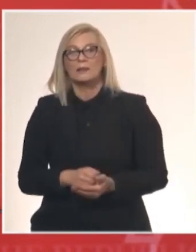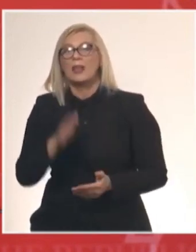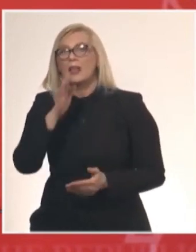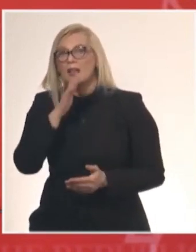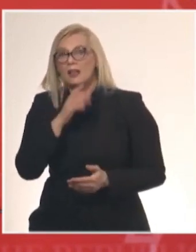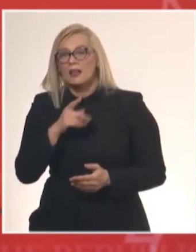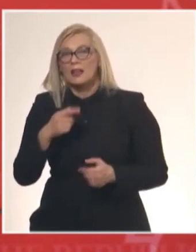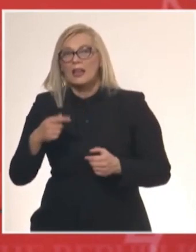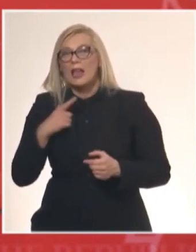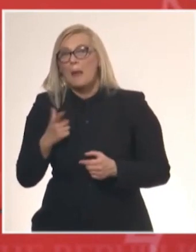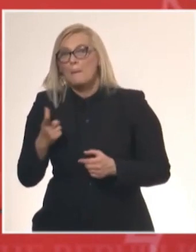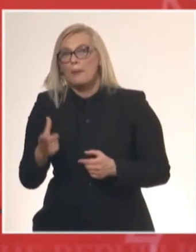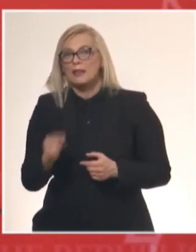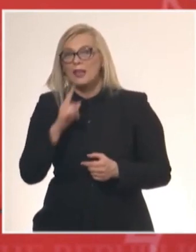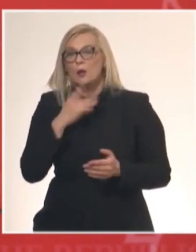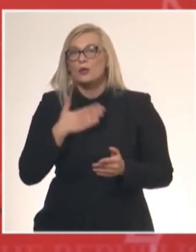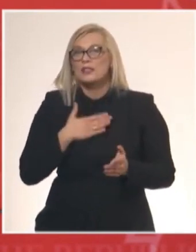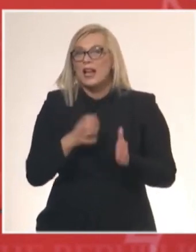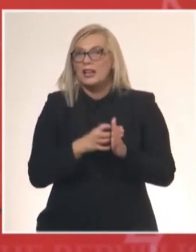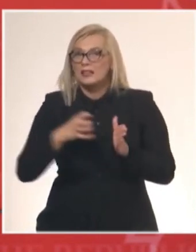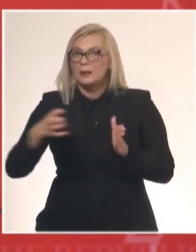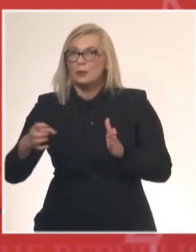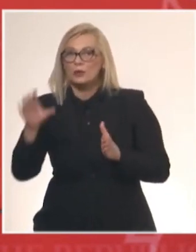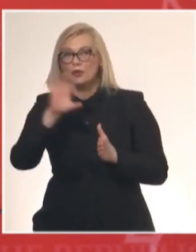коалиционите партнери кои што се за продолжување на